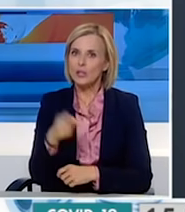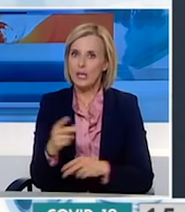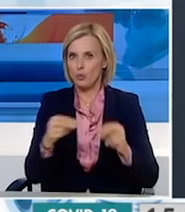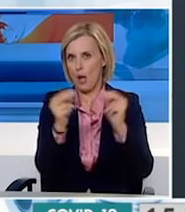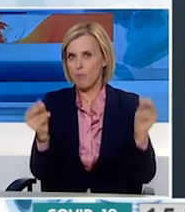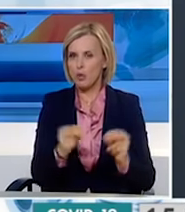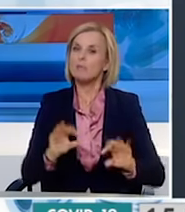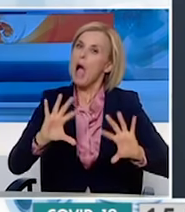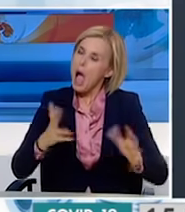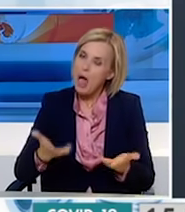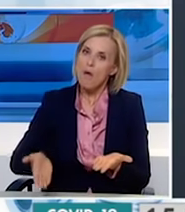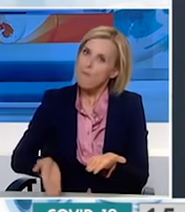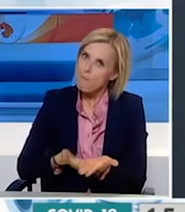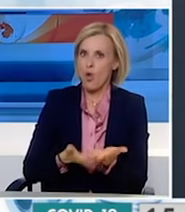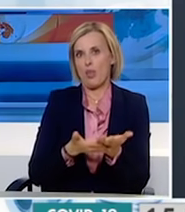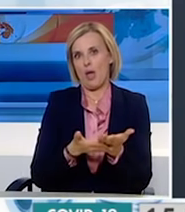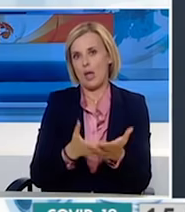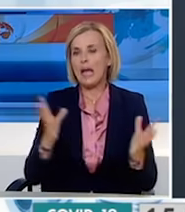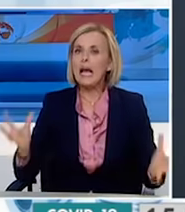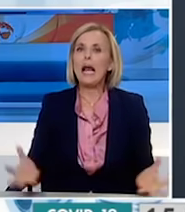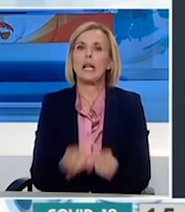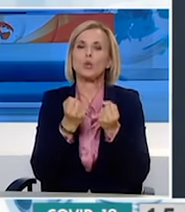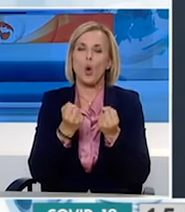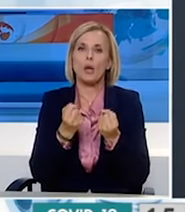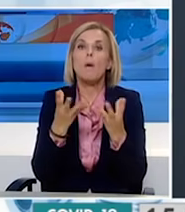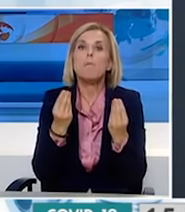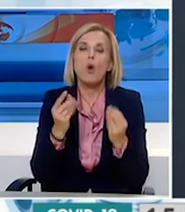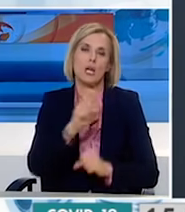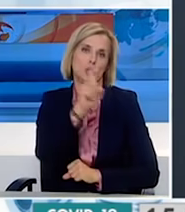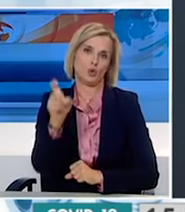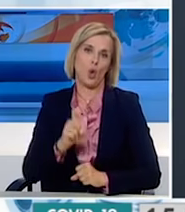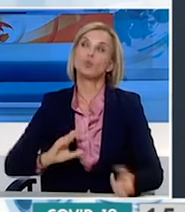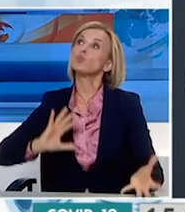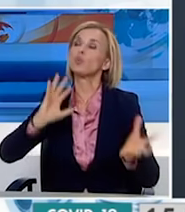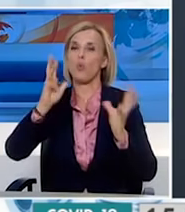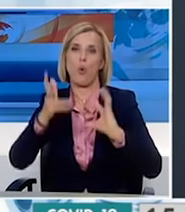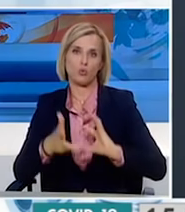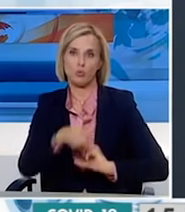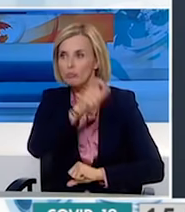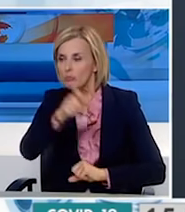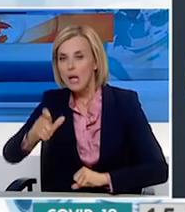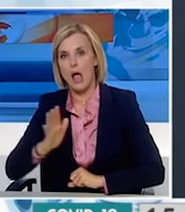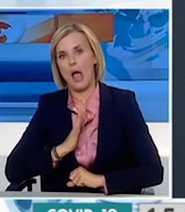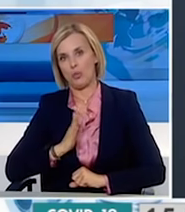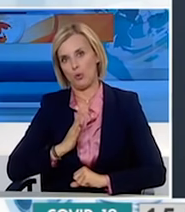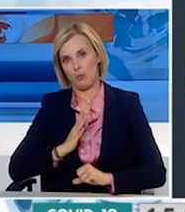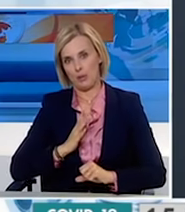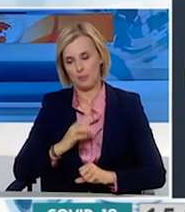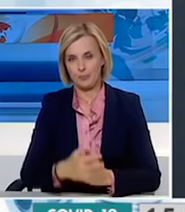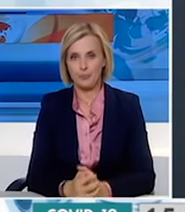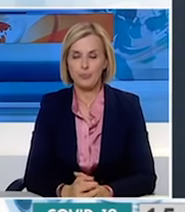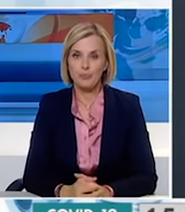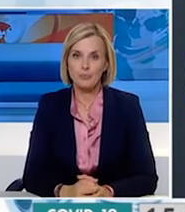αποτελεσματικό, αλλά παρόλα αυτά υπολογίζεται ότι γλιτώνει χιλιάδες ζωές στον κόσμο στις χώρες στις οποίες